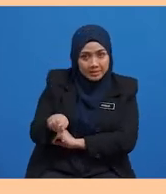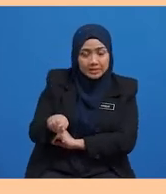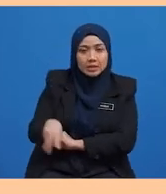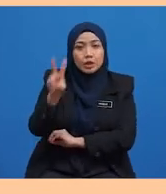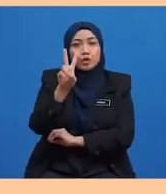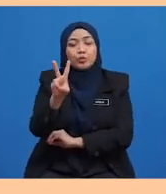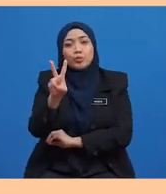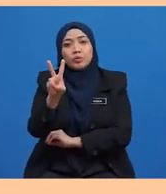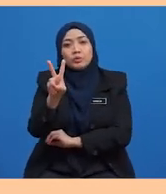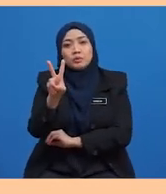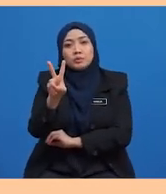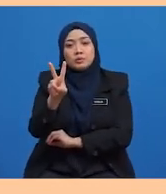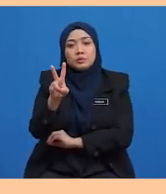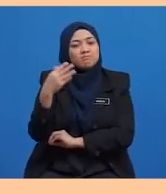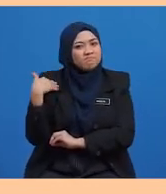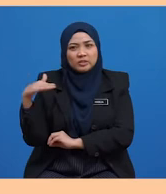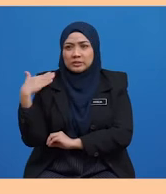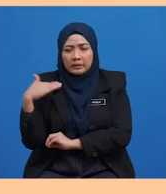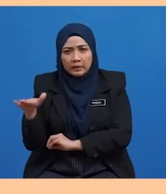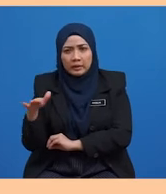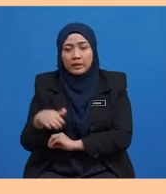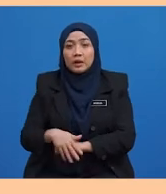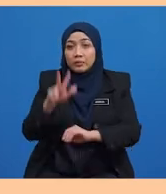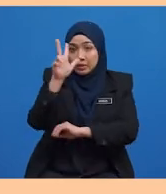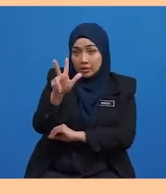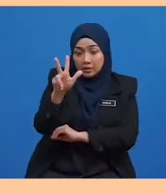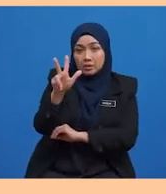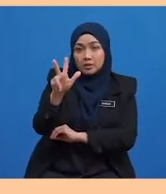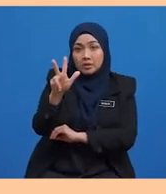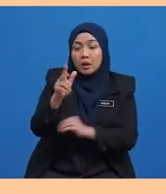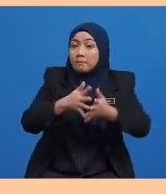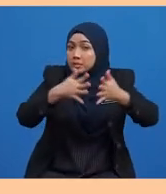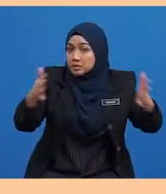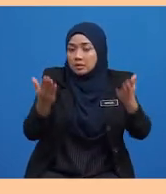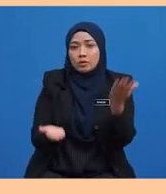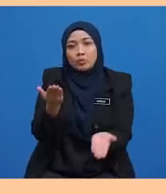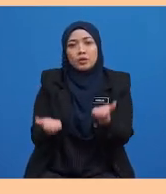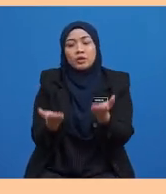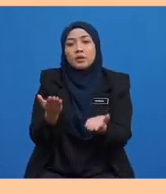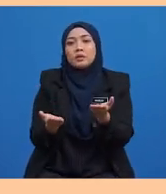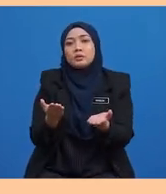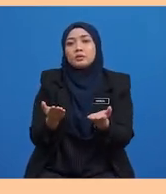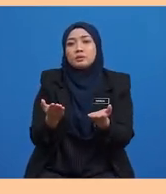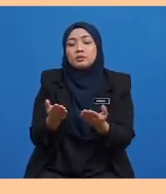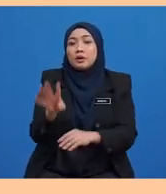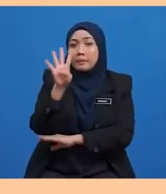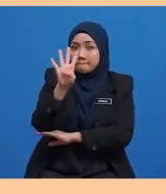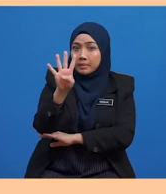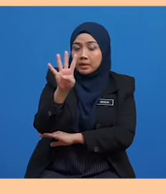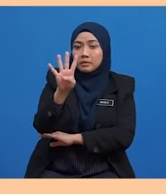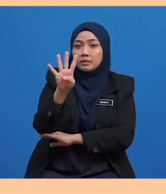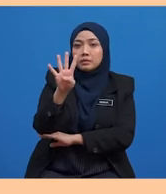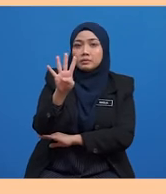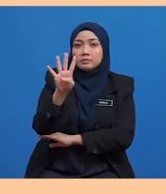Yang kedua adalah mustahil. Ketiga pula besar kemungkinan.